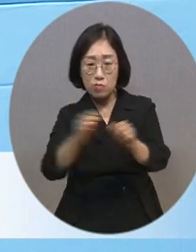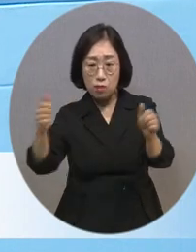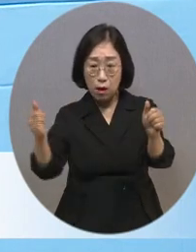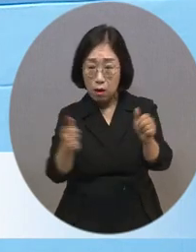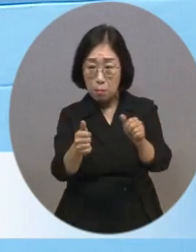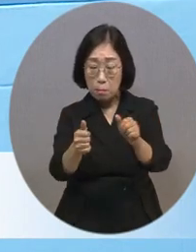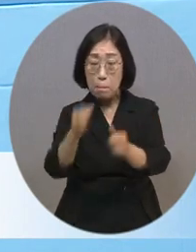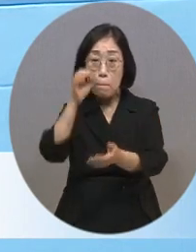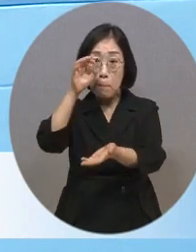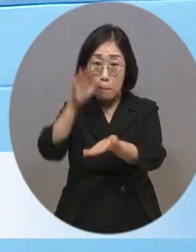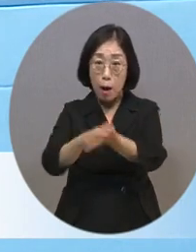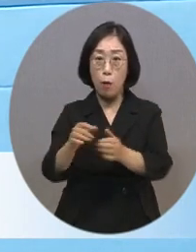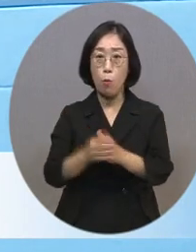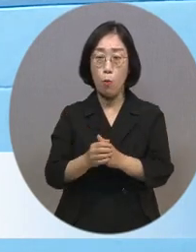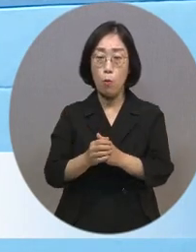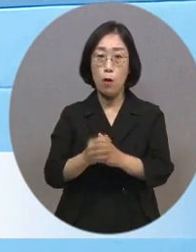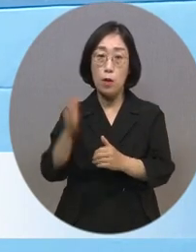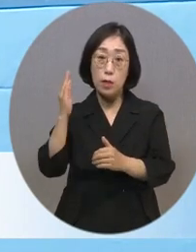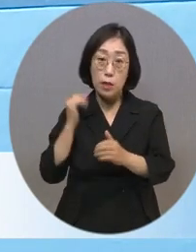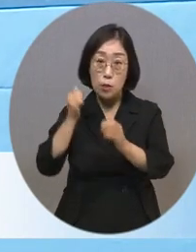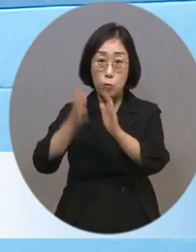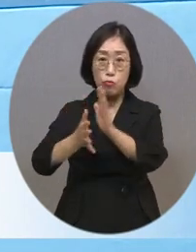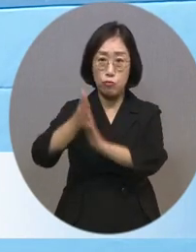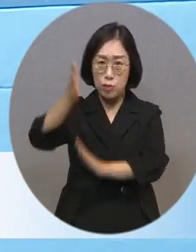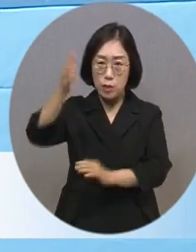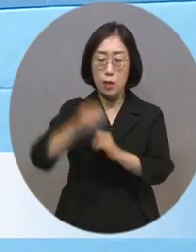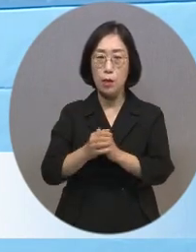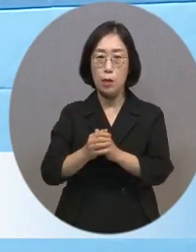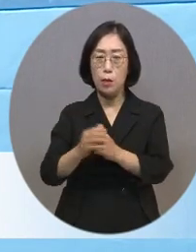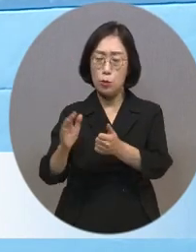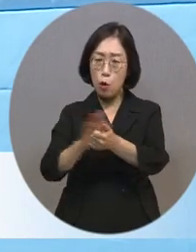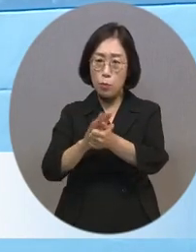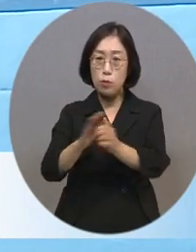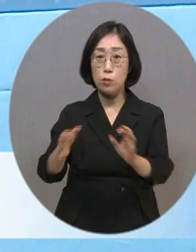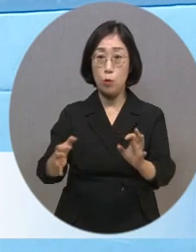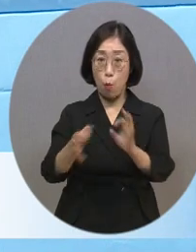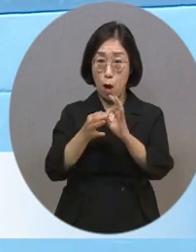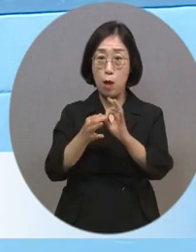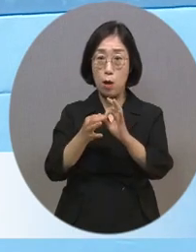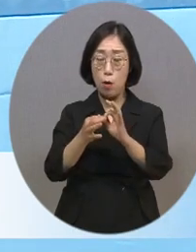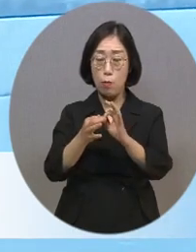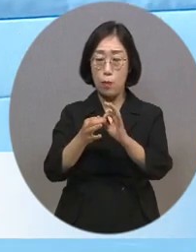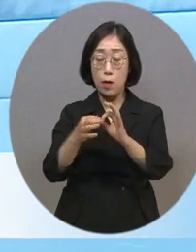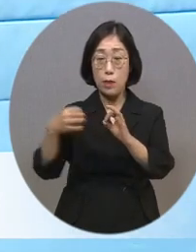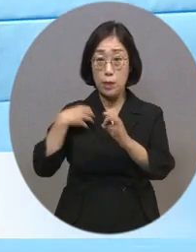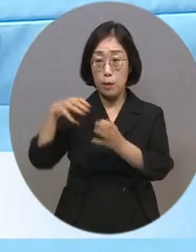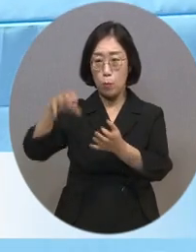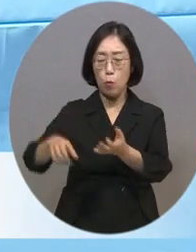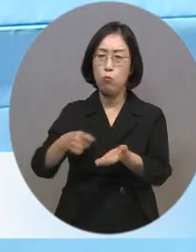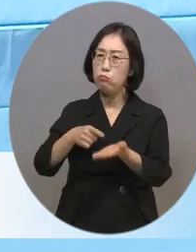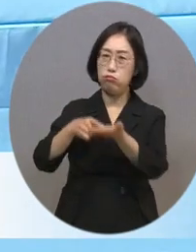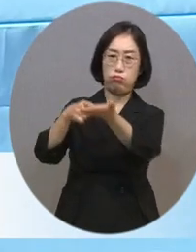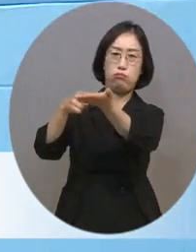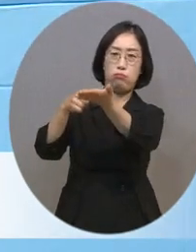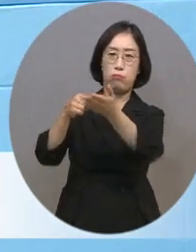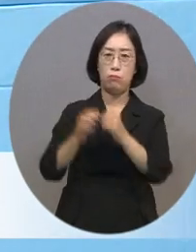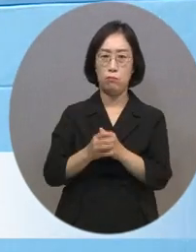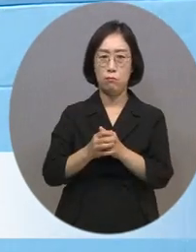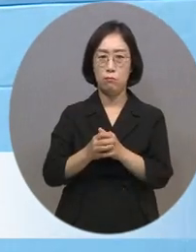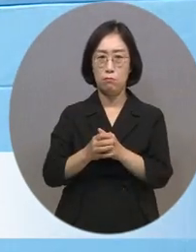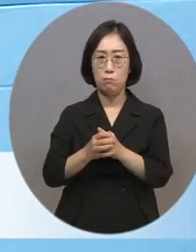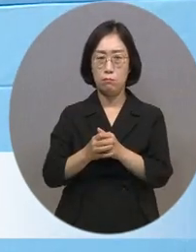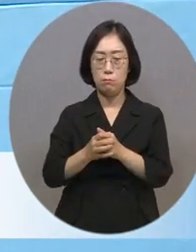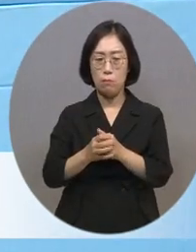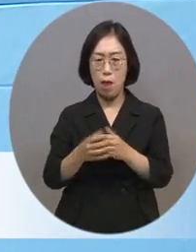하고 의정부 시 활동 지원 서비스 담당 부서에 민원을 넣었습니다. 대면